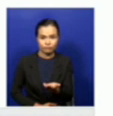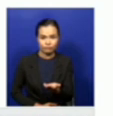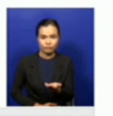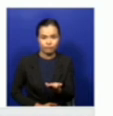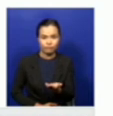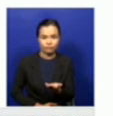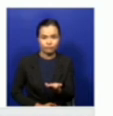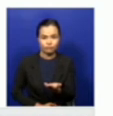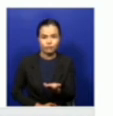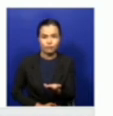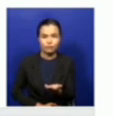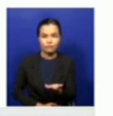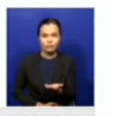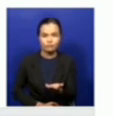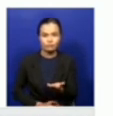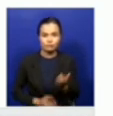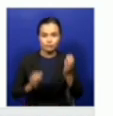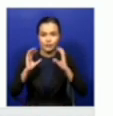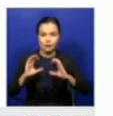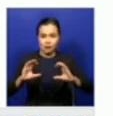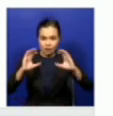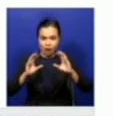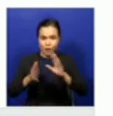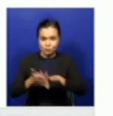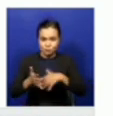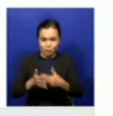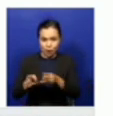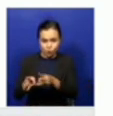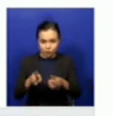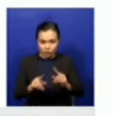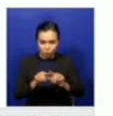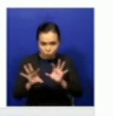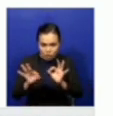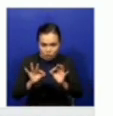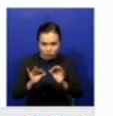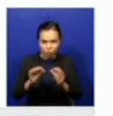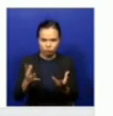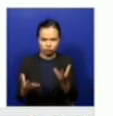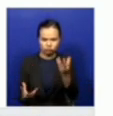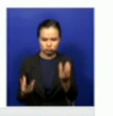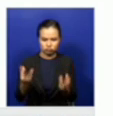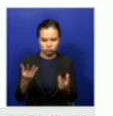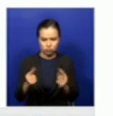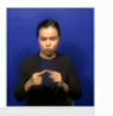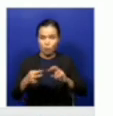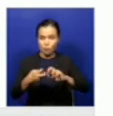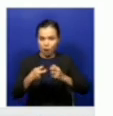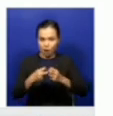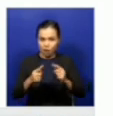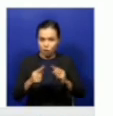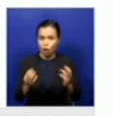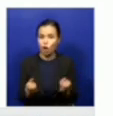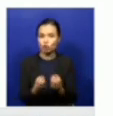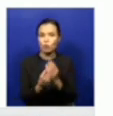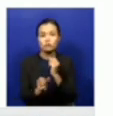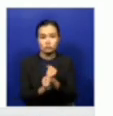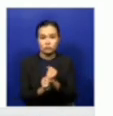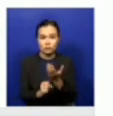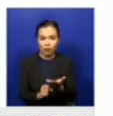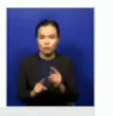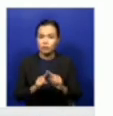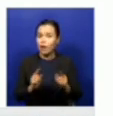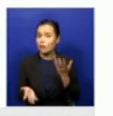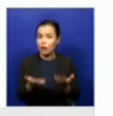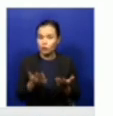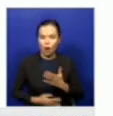ที่รัฐเลือกใช้อาจจะไม่ได้สัดส่วนกับเหตุการณ์ที่เกิดขึ้นแต่อย่างไรก็ตามครับผ